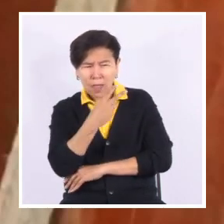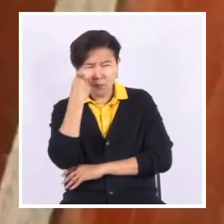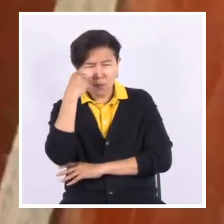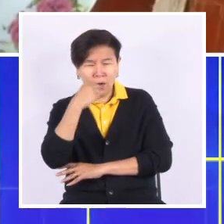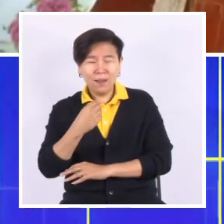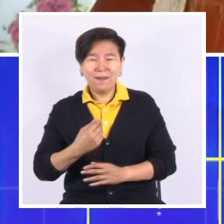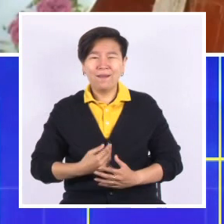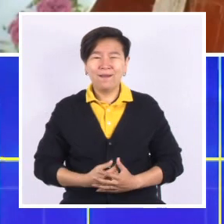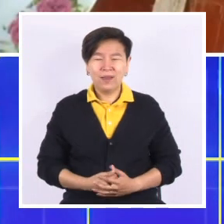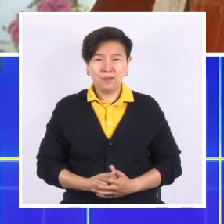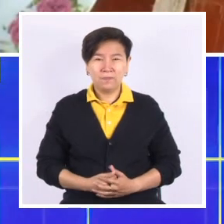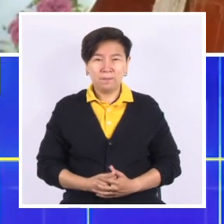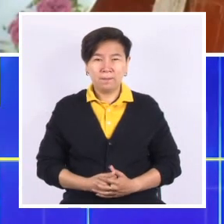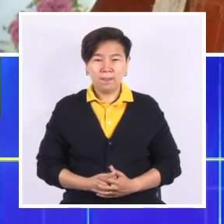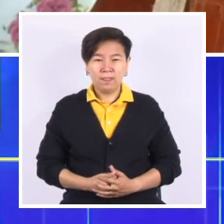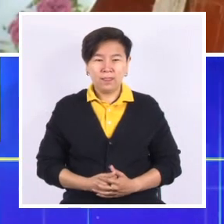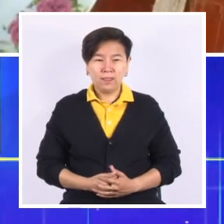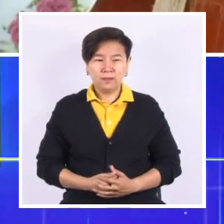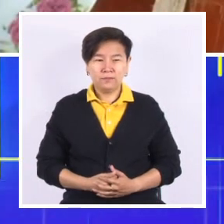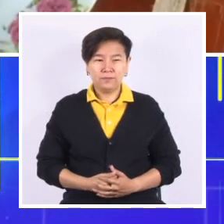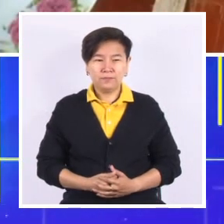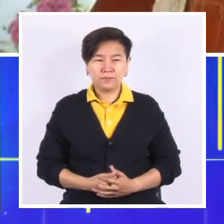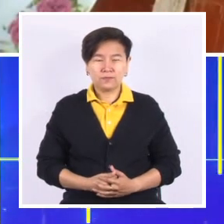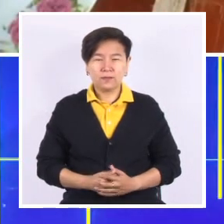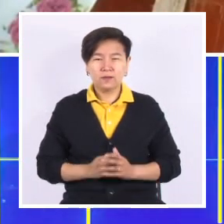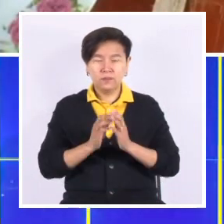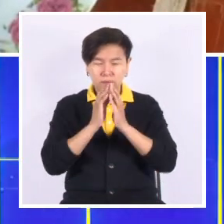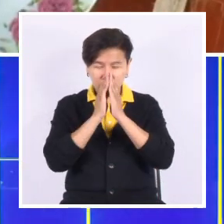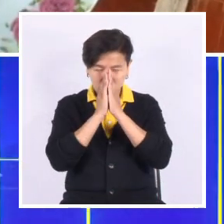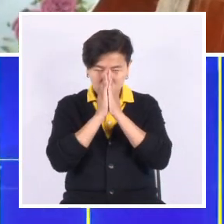ลย ก็เบื้องต้นก็อนุโมทนาสาธุ